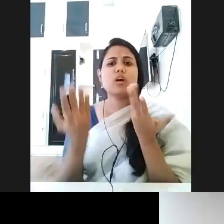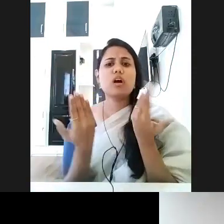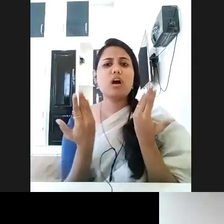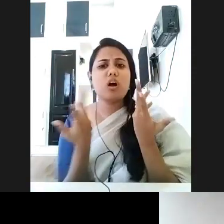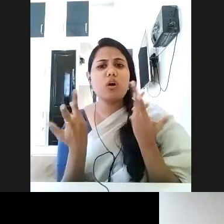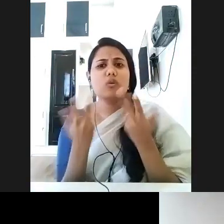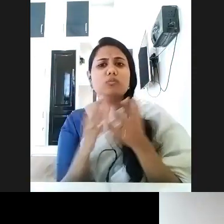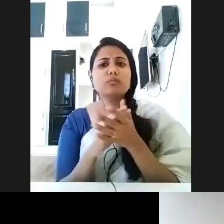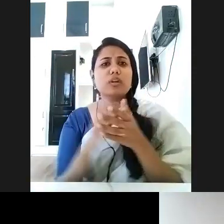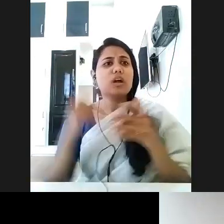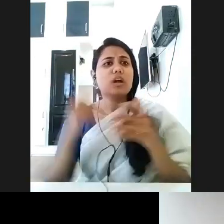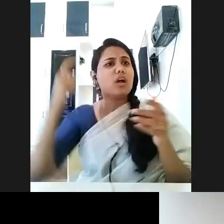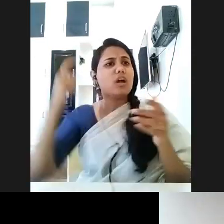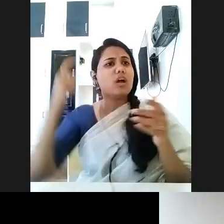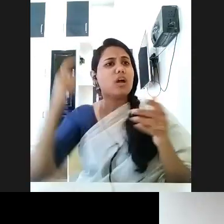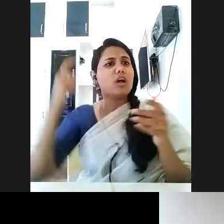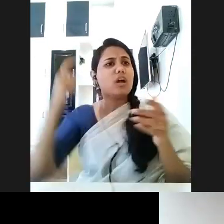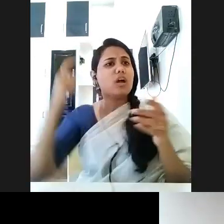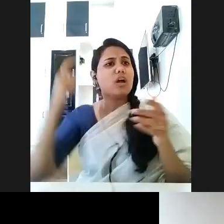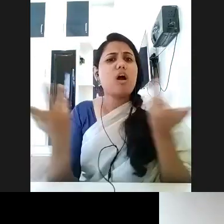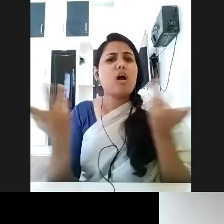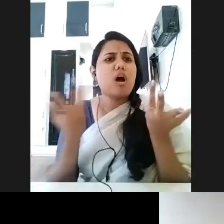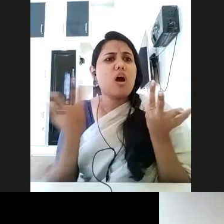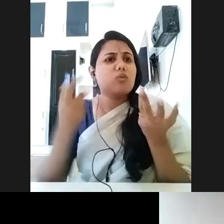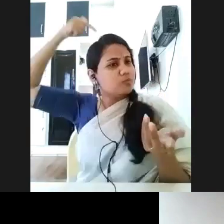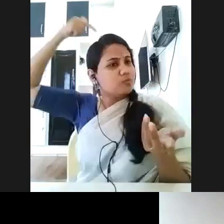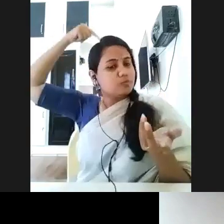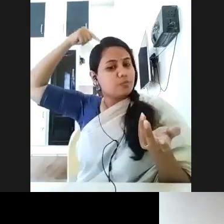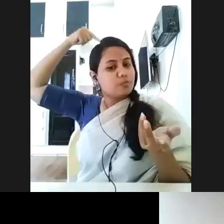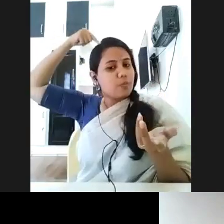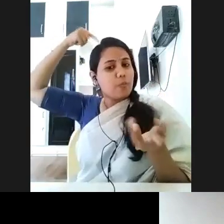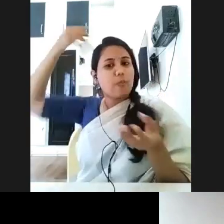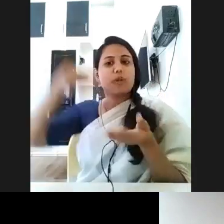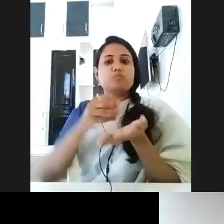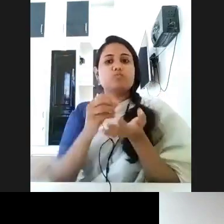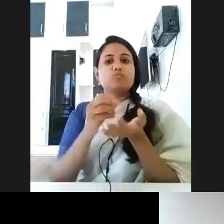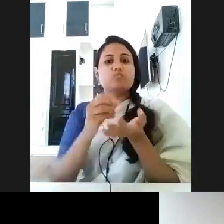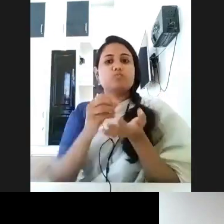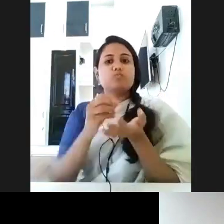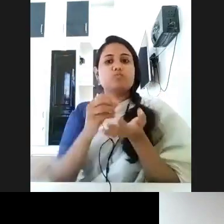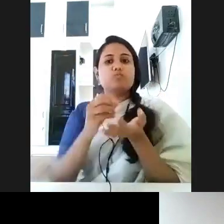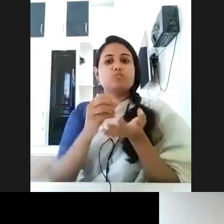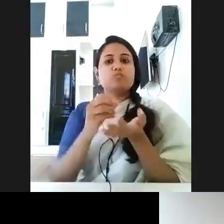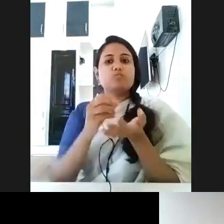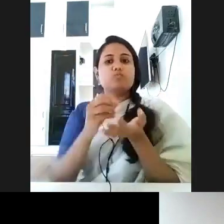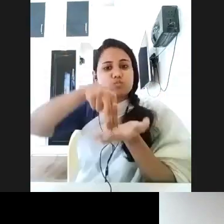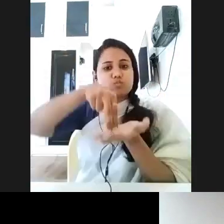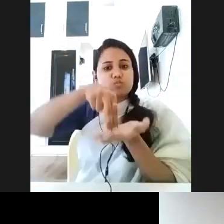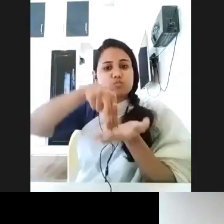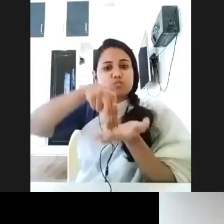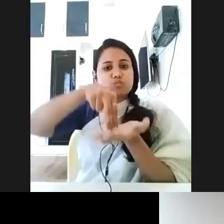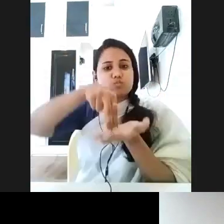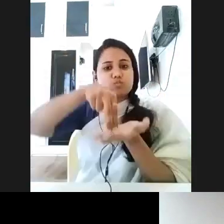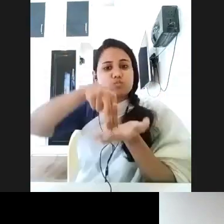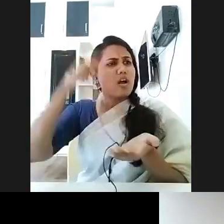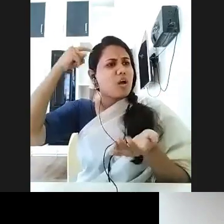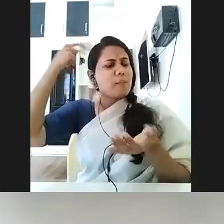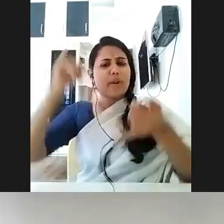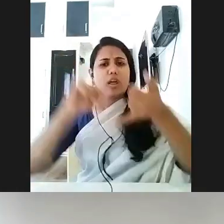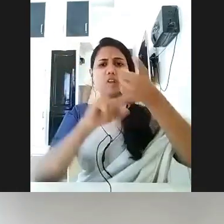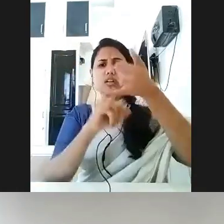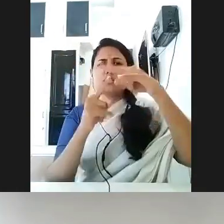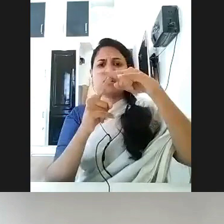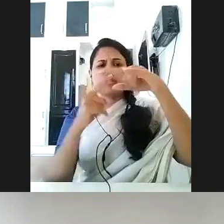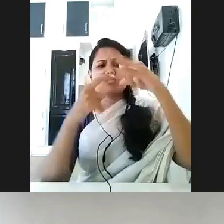വരുന്നത് തലച്ചോറിൽ കൂടിയിട്ടായിരിക്കും, ബ്രെയിനിൽ കൂടെയാണ് സിഗ്നൽ വരുന്നത്. ആ സിഗ്നൽ ബ്രെയിനിൽ നിന്ന് വന്ന് ഇത് പ്രധാന രീതി ബ്രെയിൻ സ്റ്റെം എന്നുള്ള ഒരു സംഭവത്തിൽ